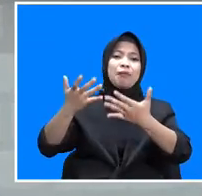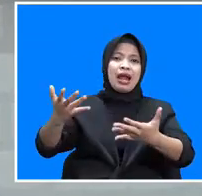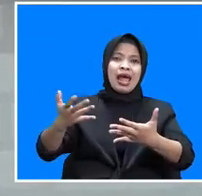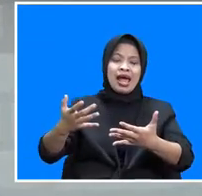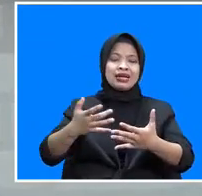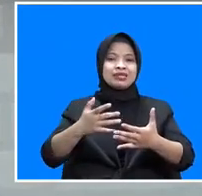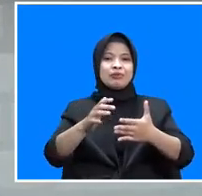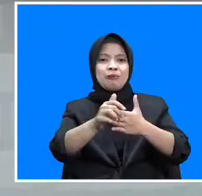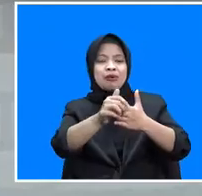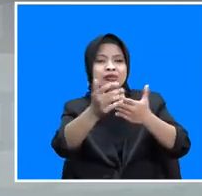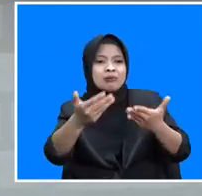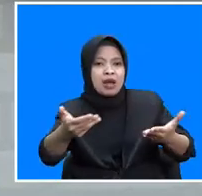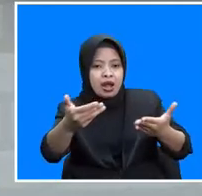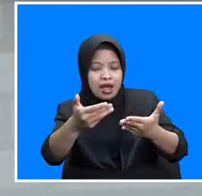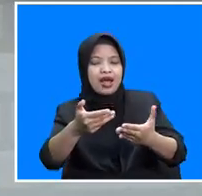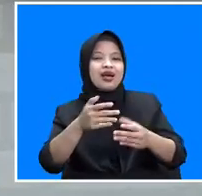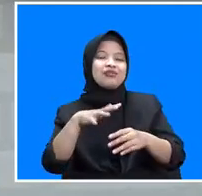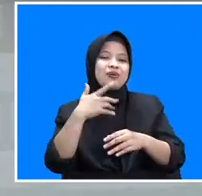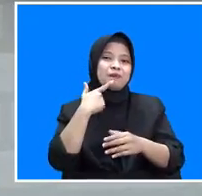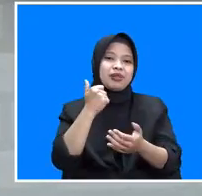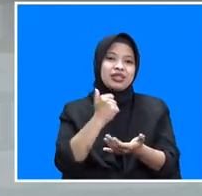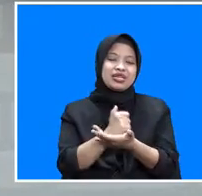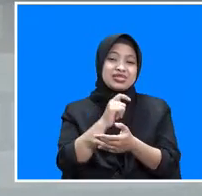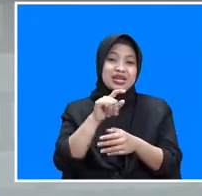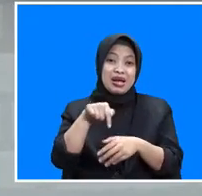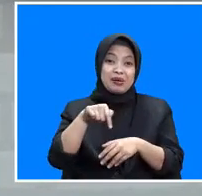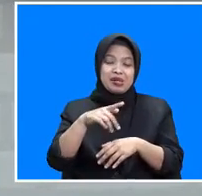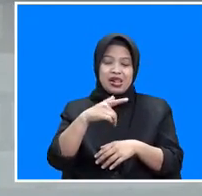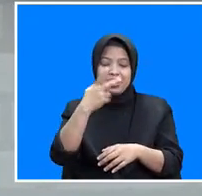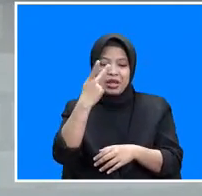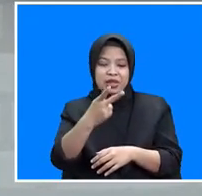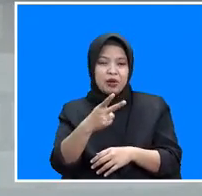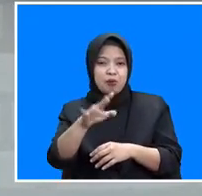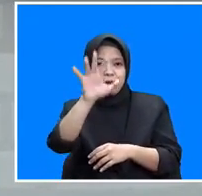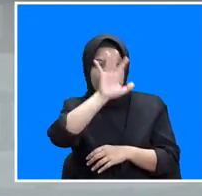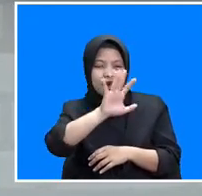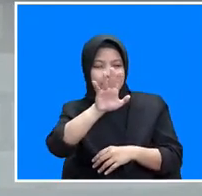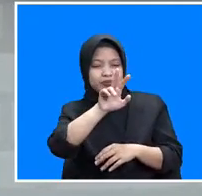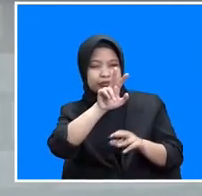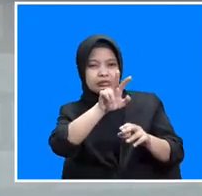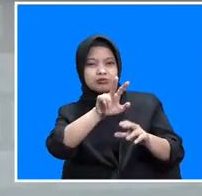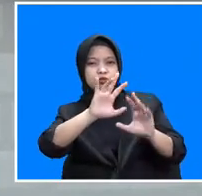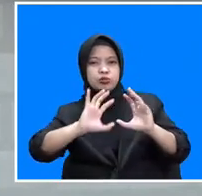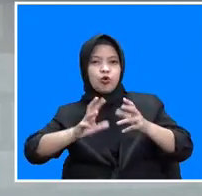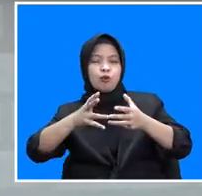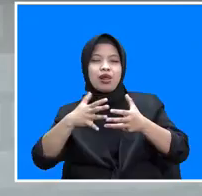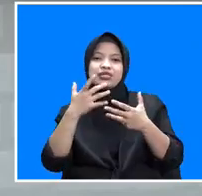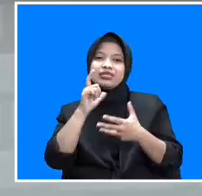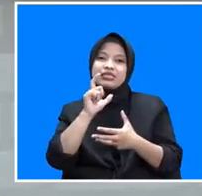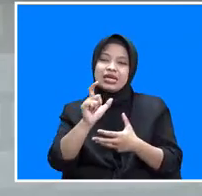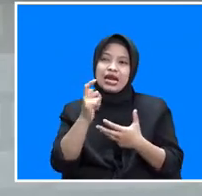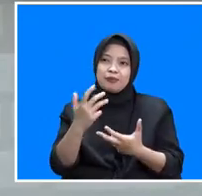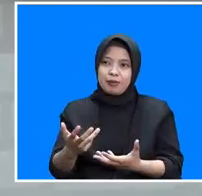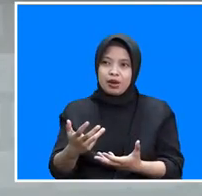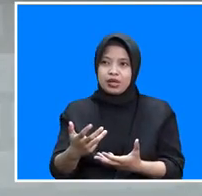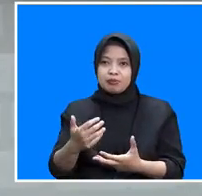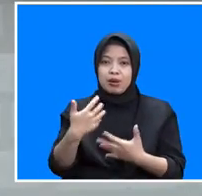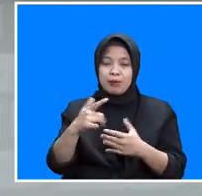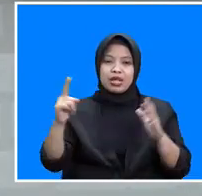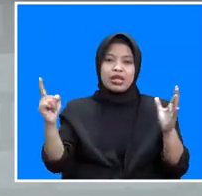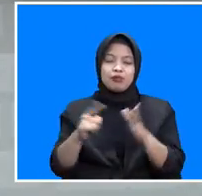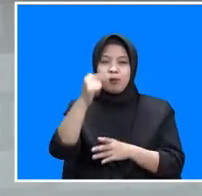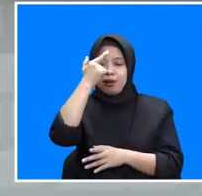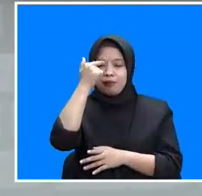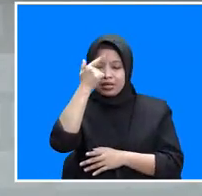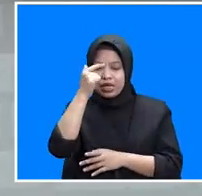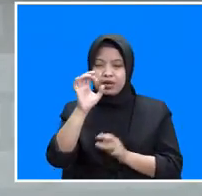us when we look at the global perspective. And I think it's really like a very rich learning experience for me